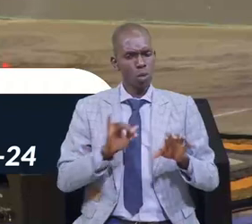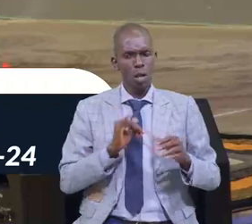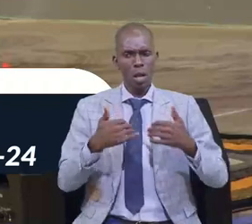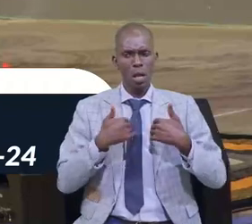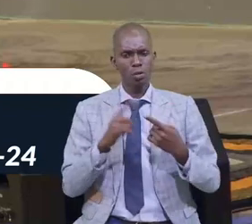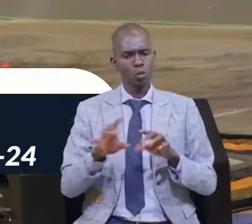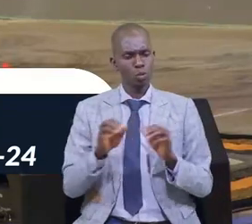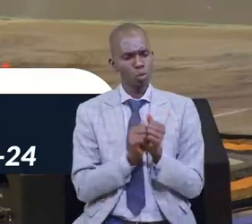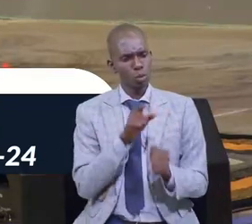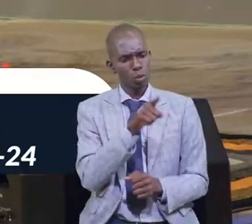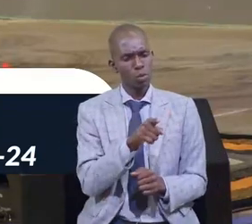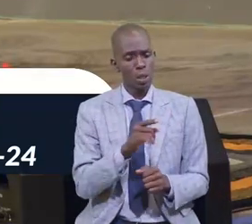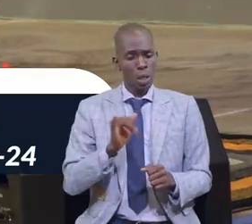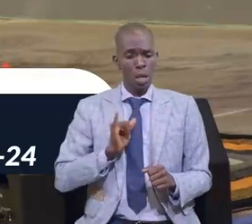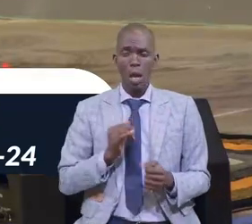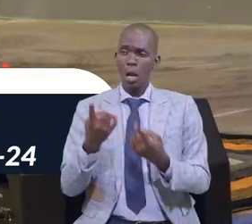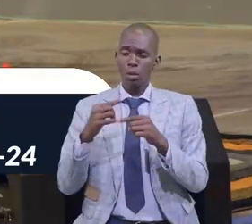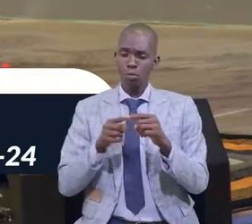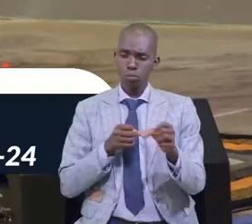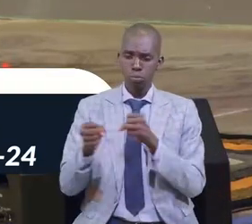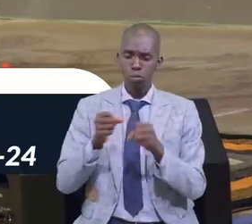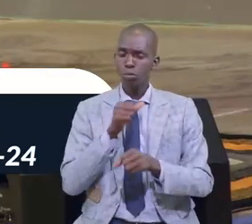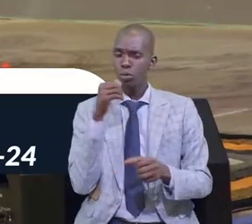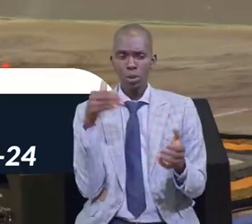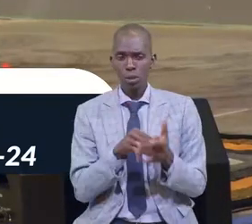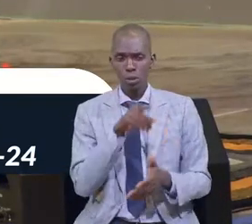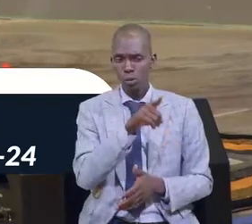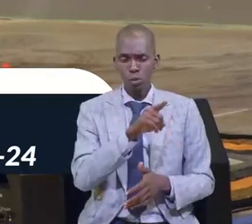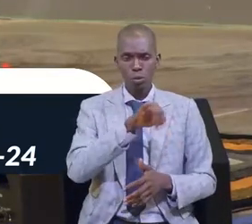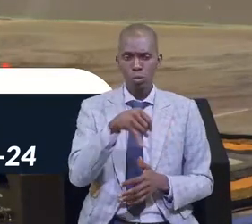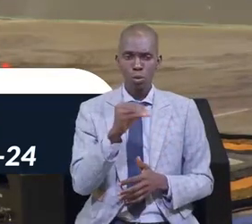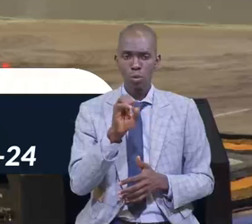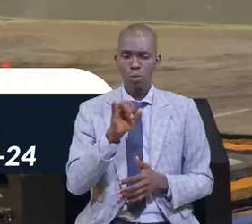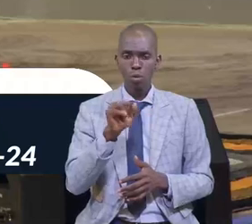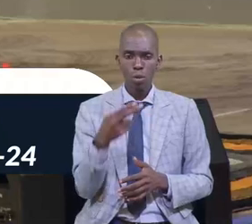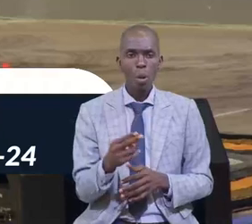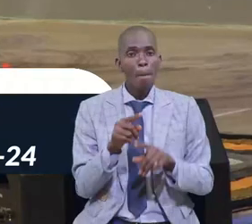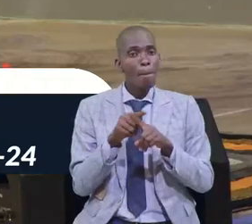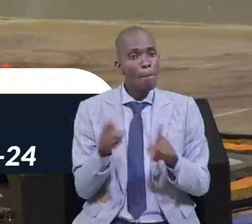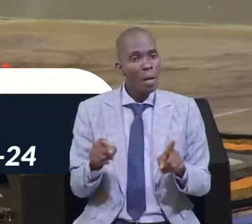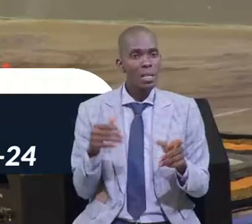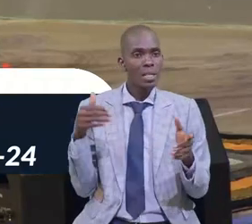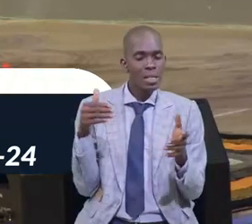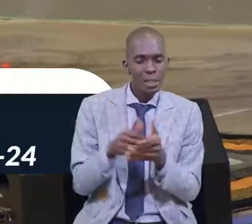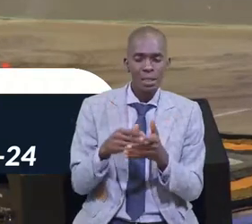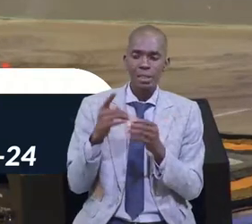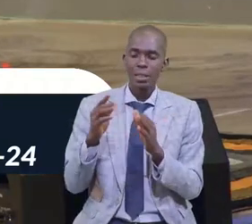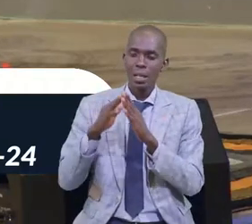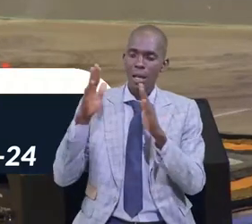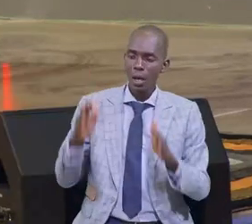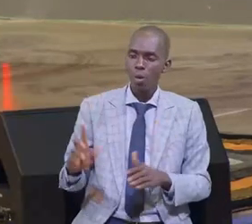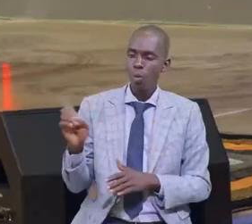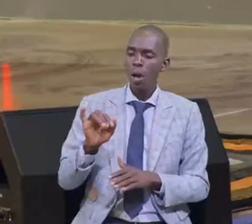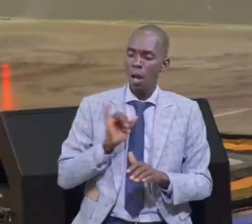Juda? Ce n'est pas contre toi que je viens aujourd'hui, c'est contre une maison